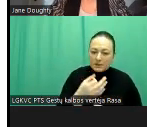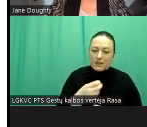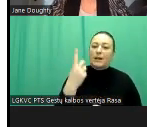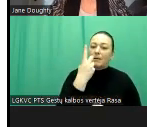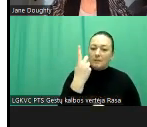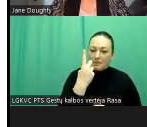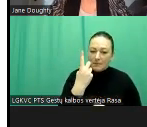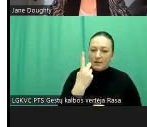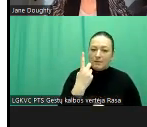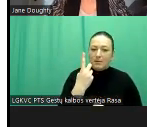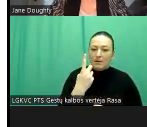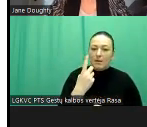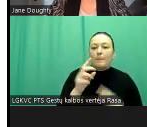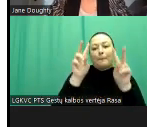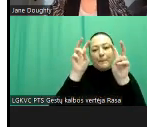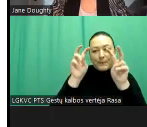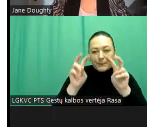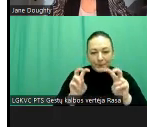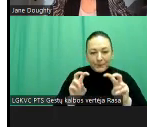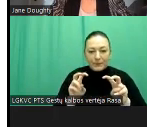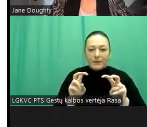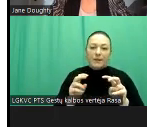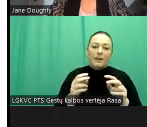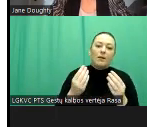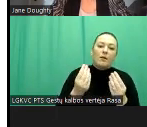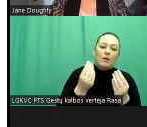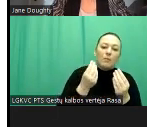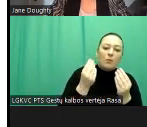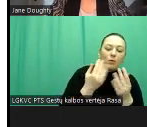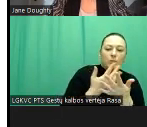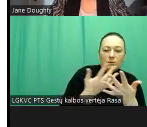pirmiausia, mes analizuosime tarpdalykinių temų